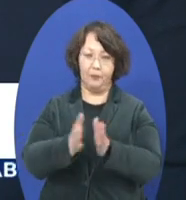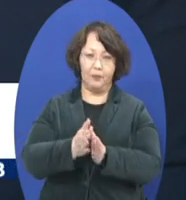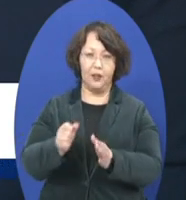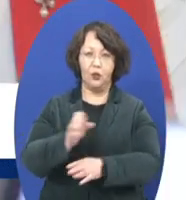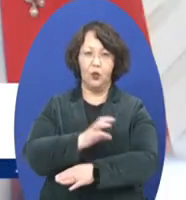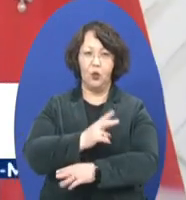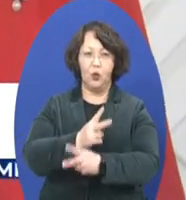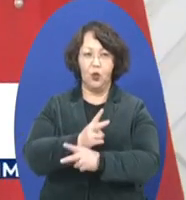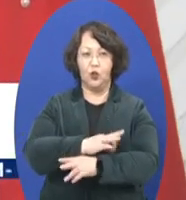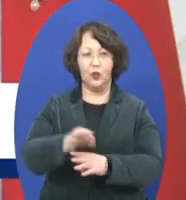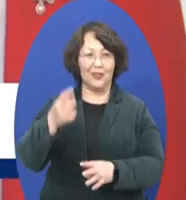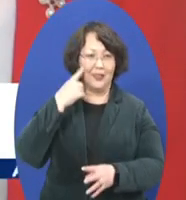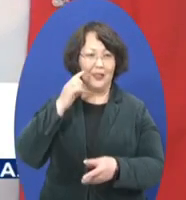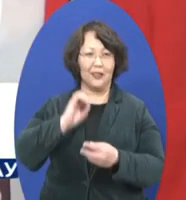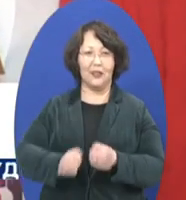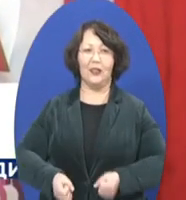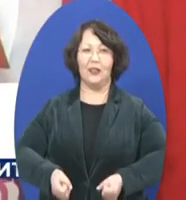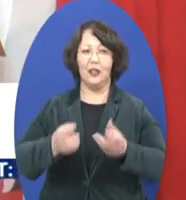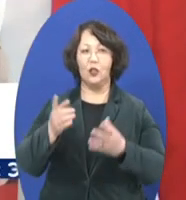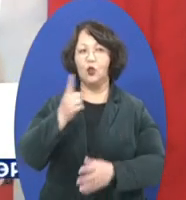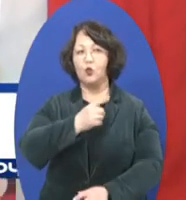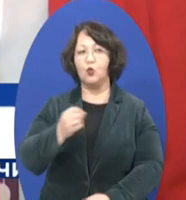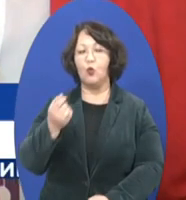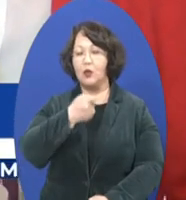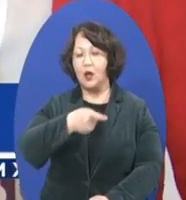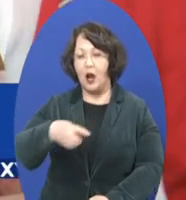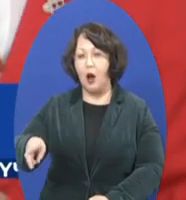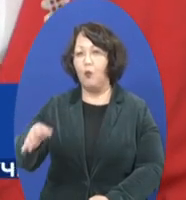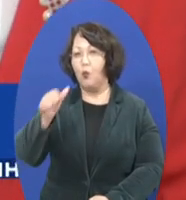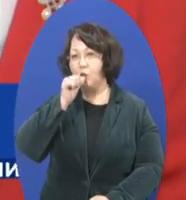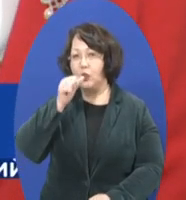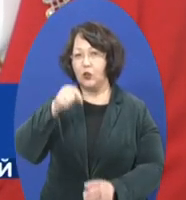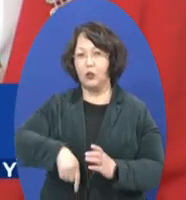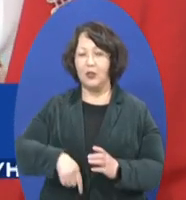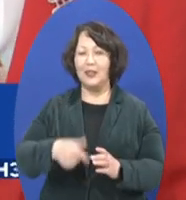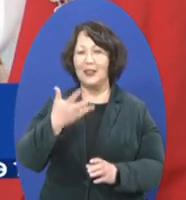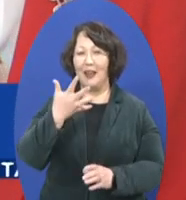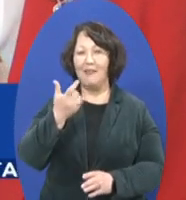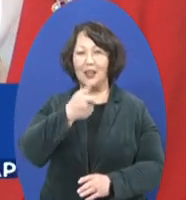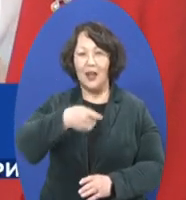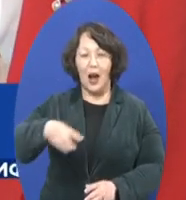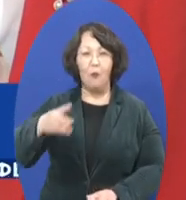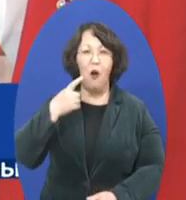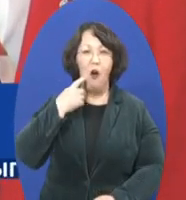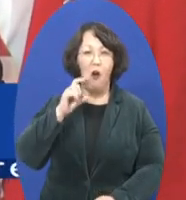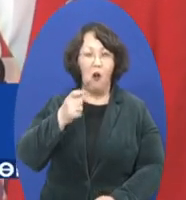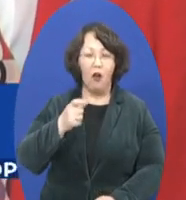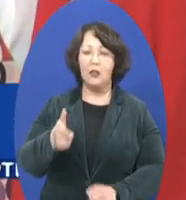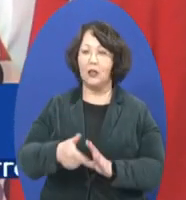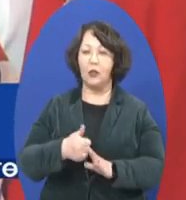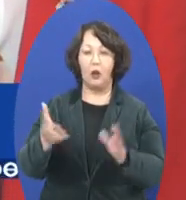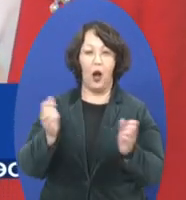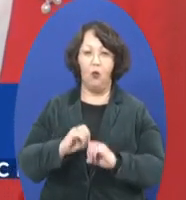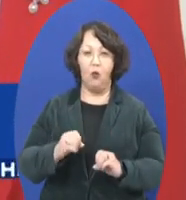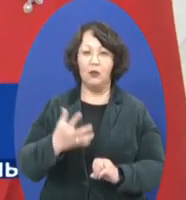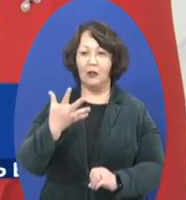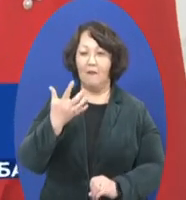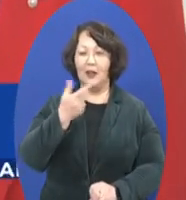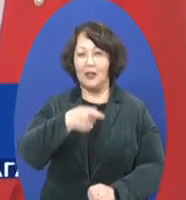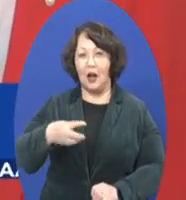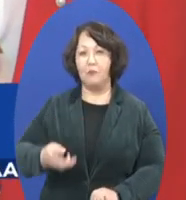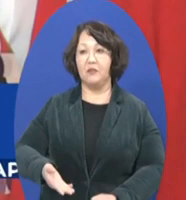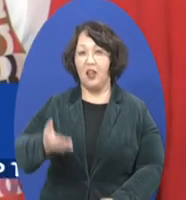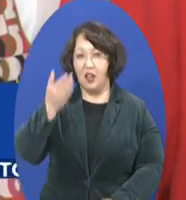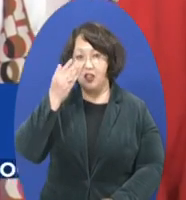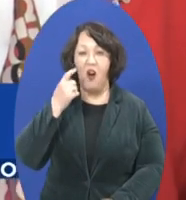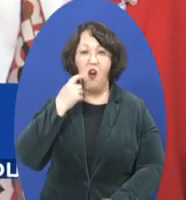хуулийн төслийг санаачилж байгаа. 100 грамм ундаанд 5 грамм байвал татвар авахгүй. 5 граммаас дээшээ гараад явчвал татвар авч